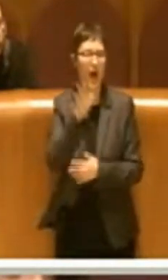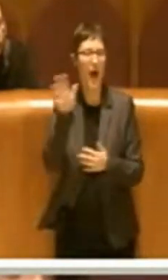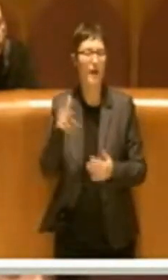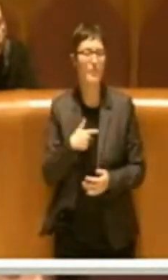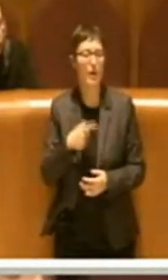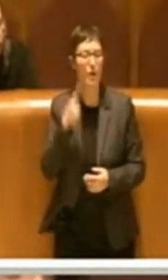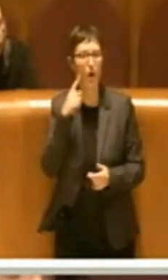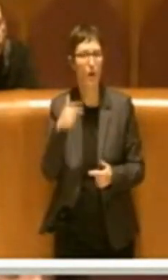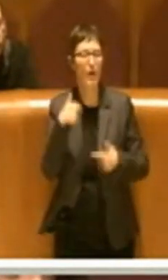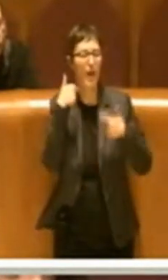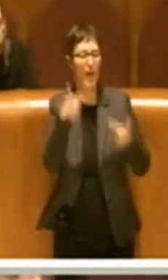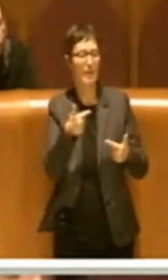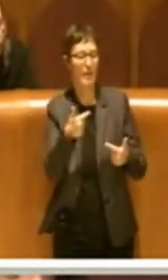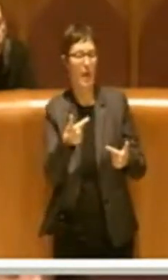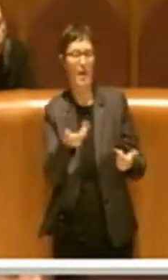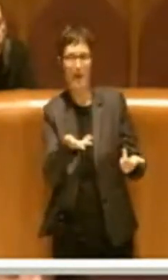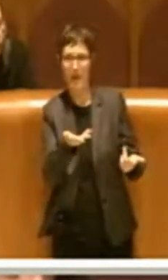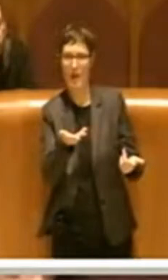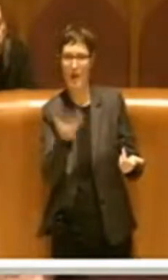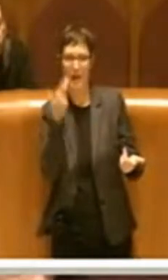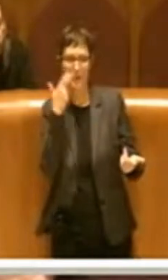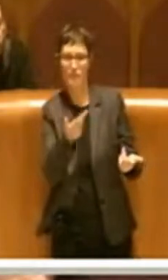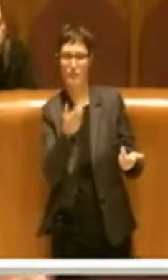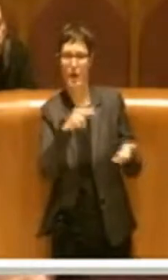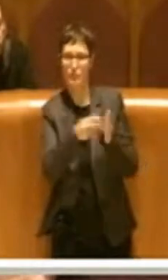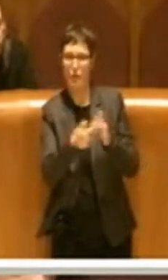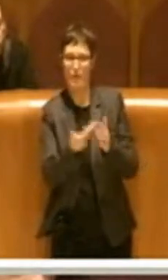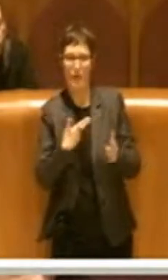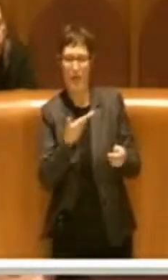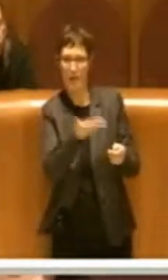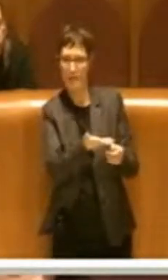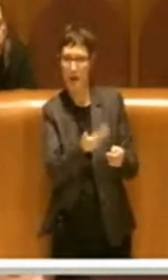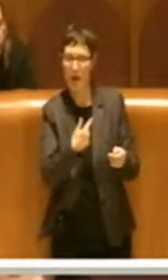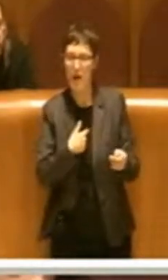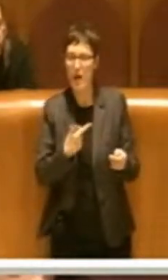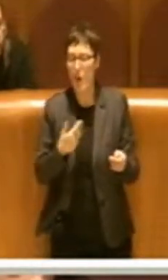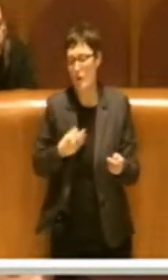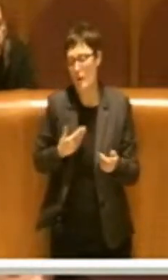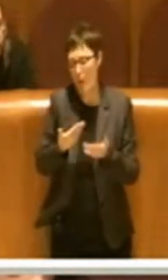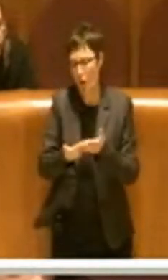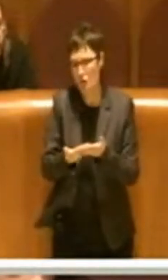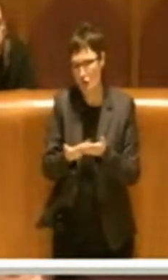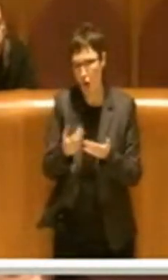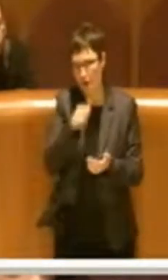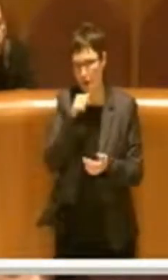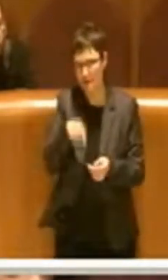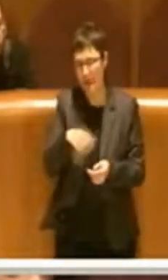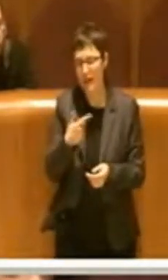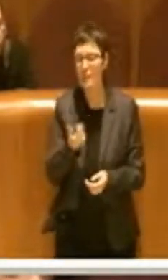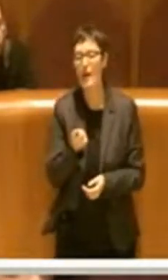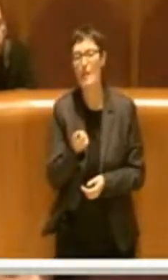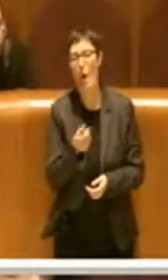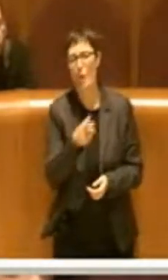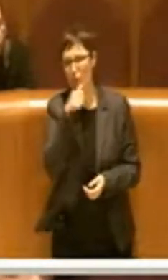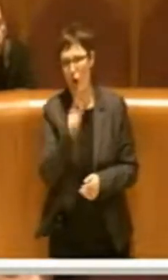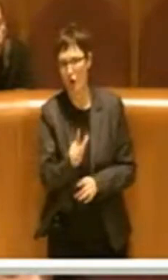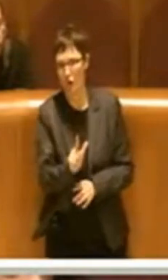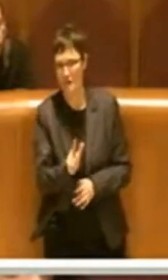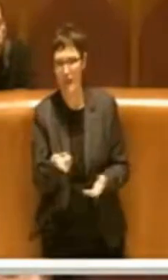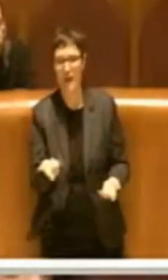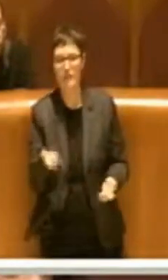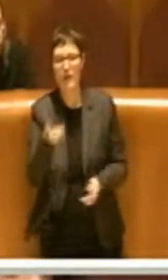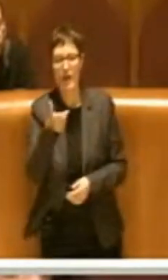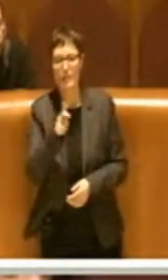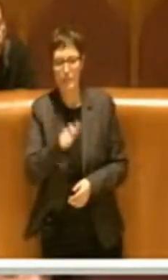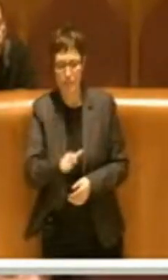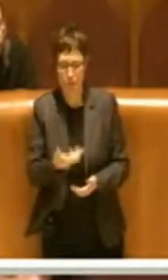questa problematica. Però non dico che è superflua, però in realtà un po' lo è, perché queste cose le stiamo